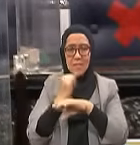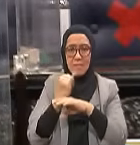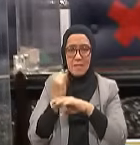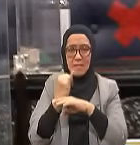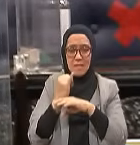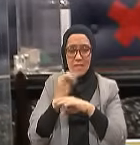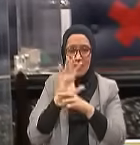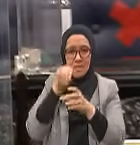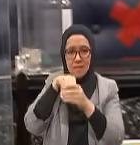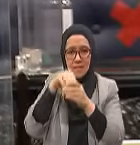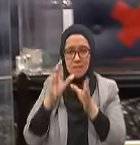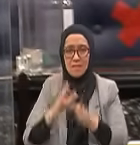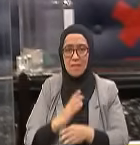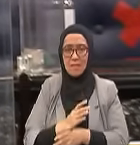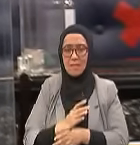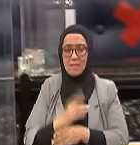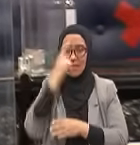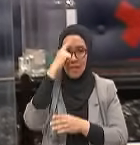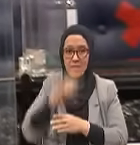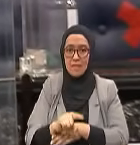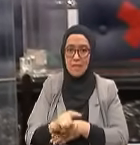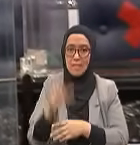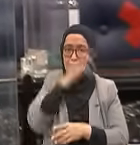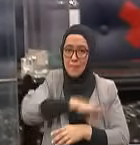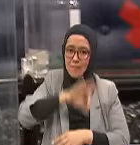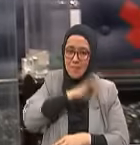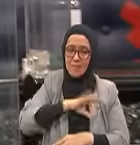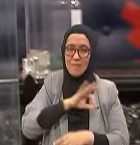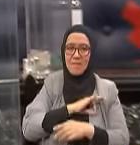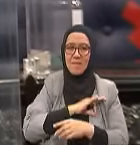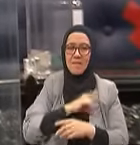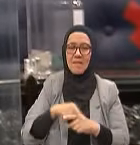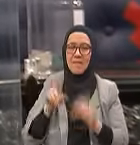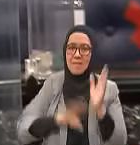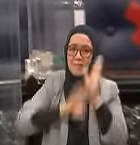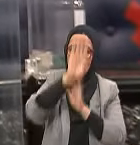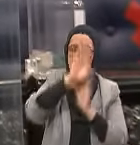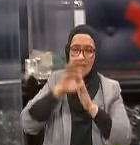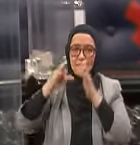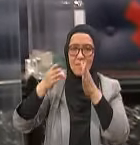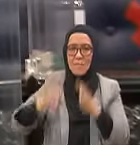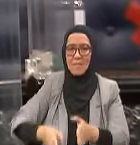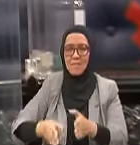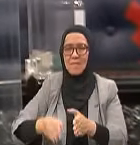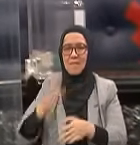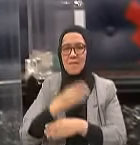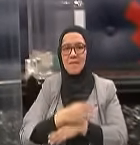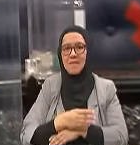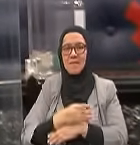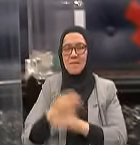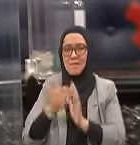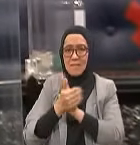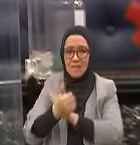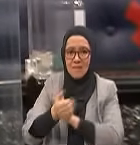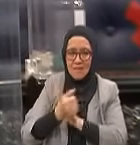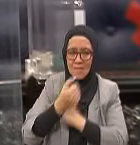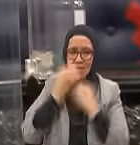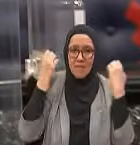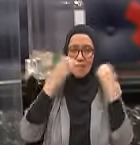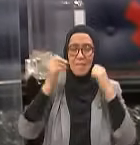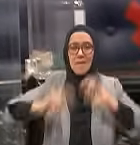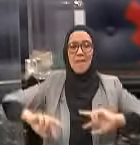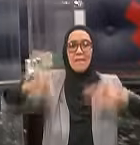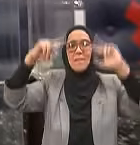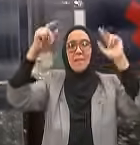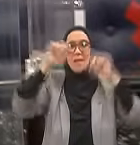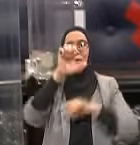terlihat mau lafalkan pola Insan setelah mobil tingkat ekosistem yang bersepadu